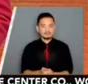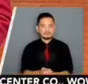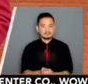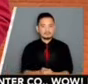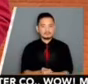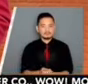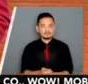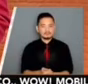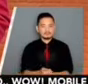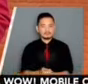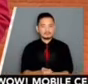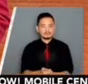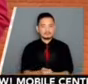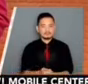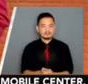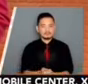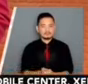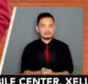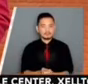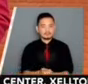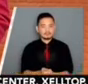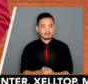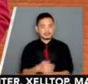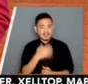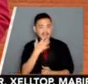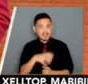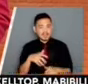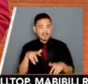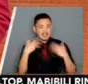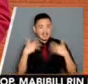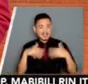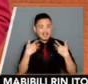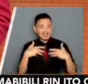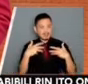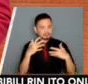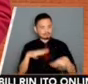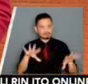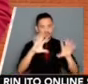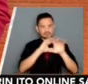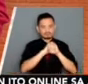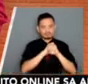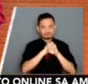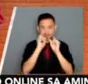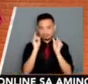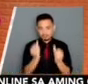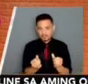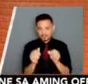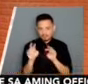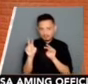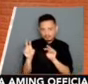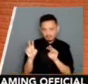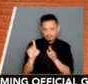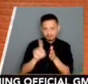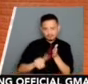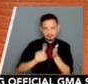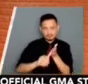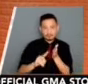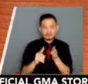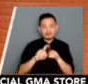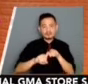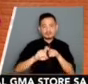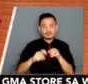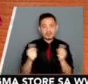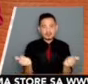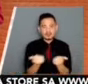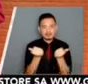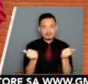Kahit tapos na po ang tag-init at El Niño phenomenon binabantayan pa rin ang supply ng kuryente posible raw kasing Mas malala ang power